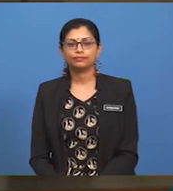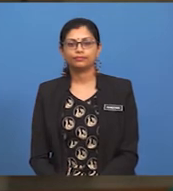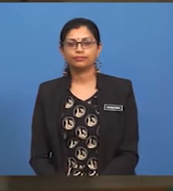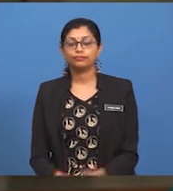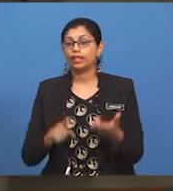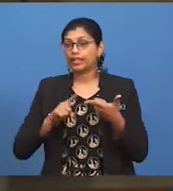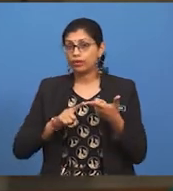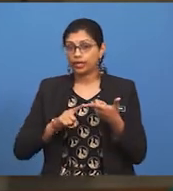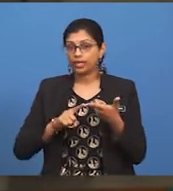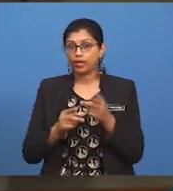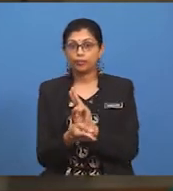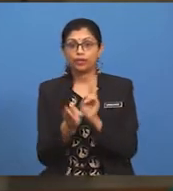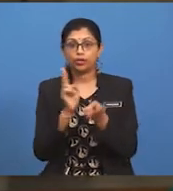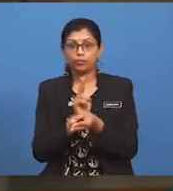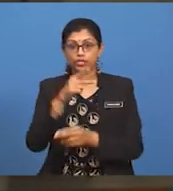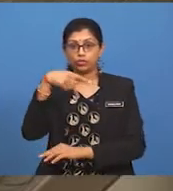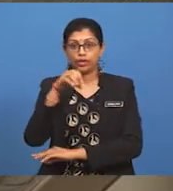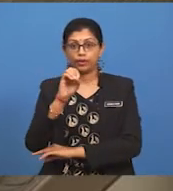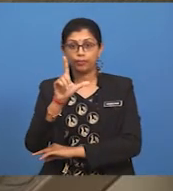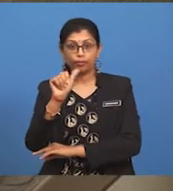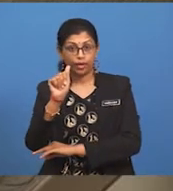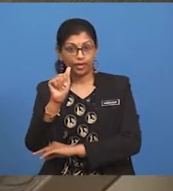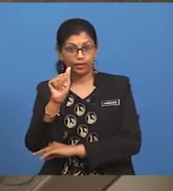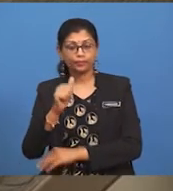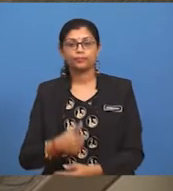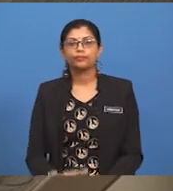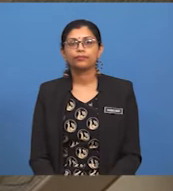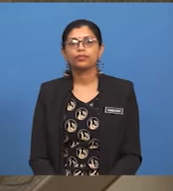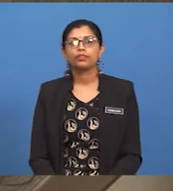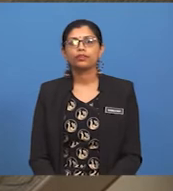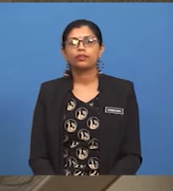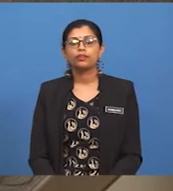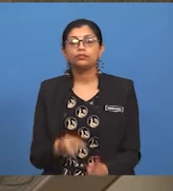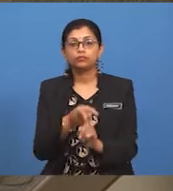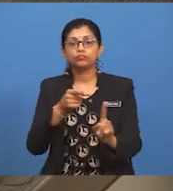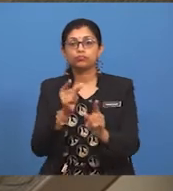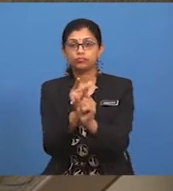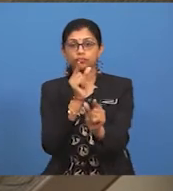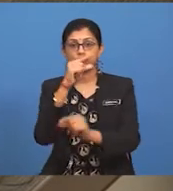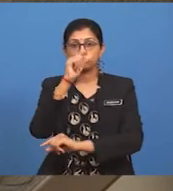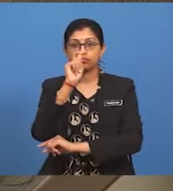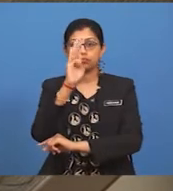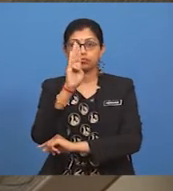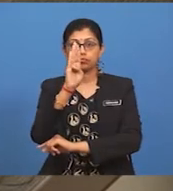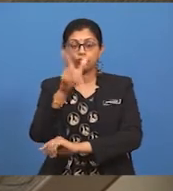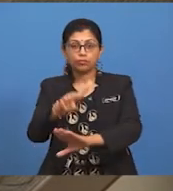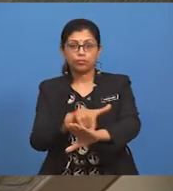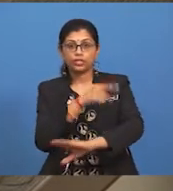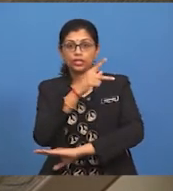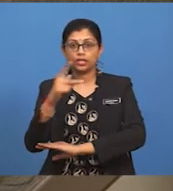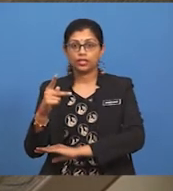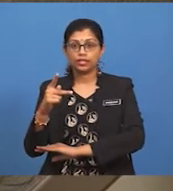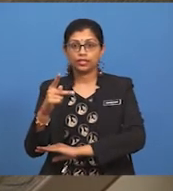Langkah kedua, pengubahsuaian pola. Dari garisan GTB, panjangkan labu baju